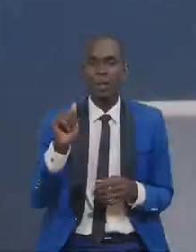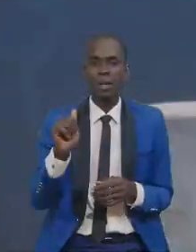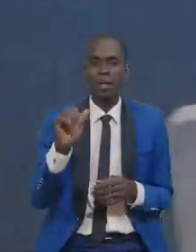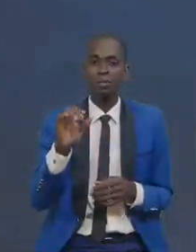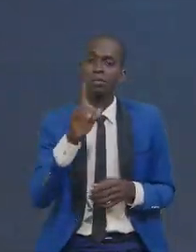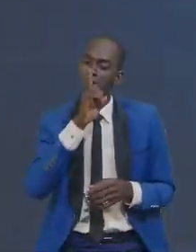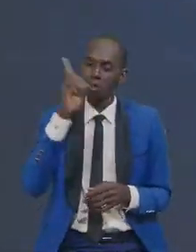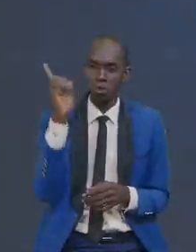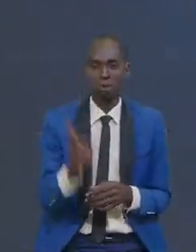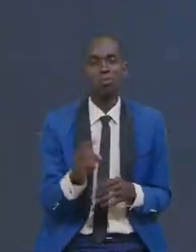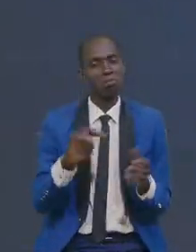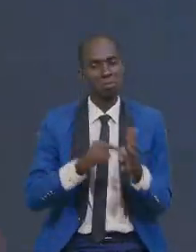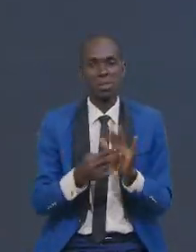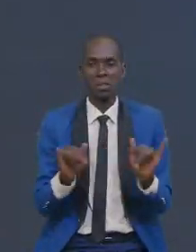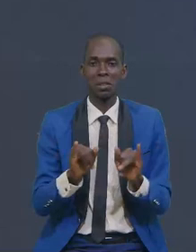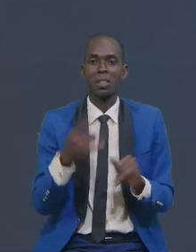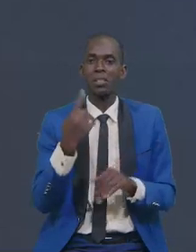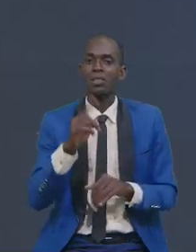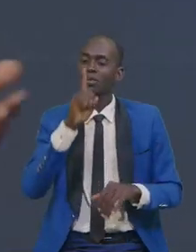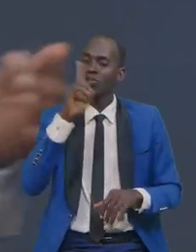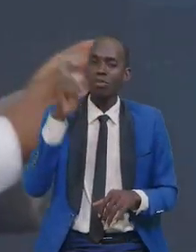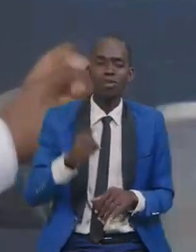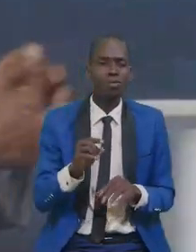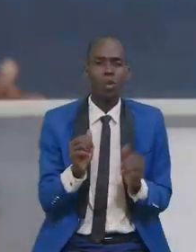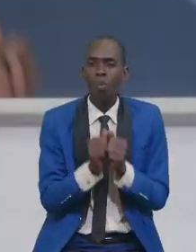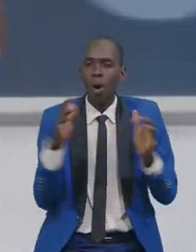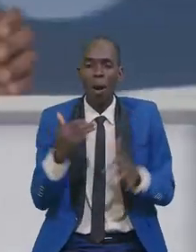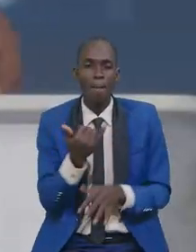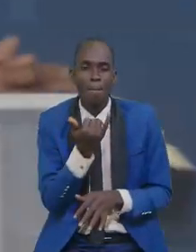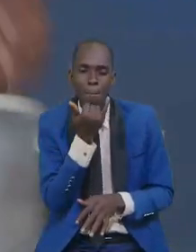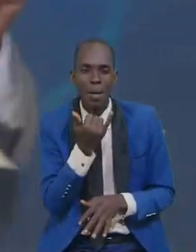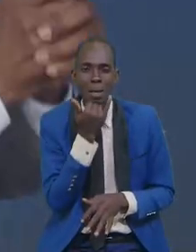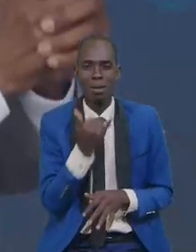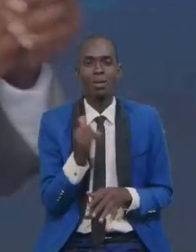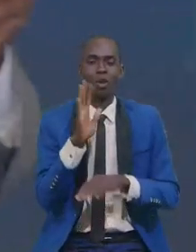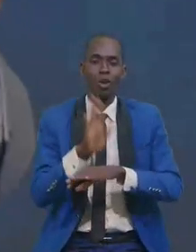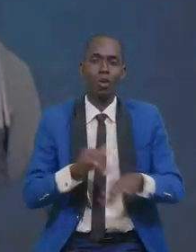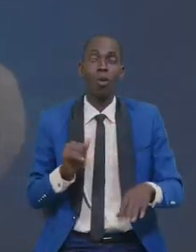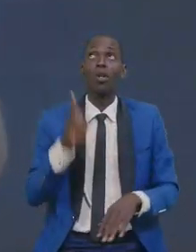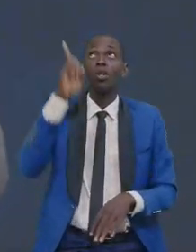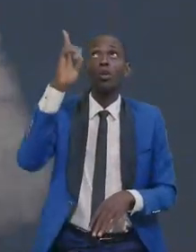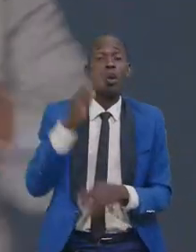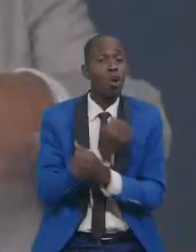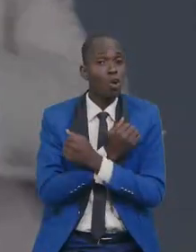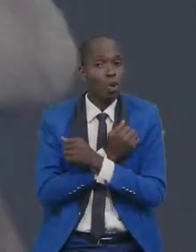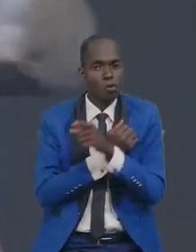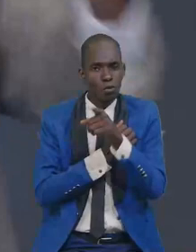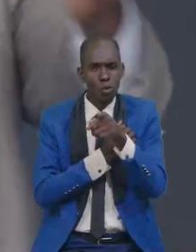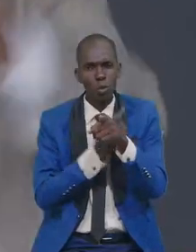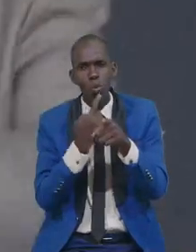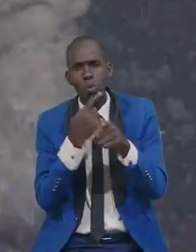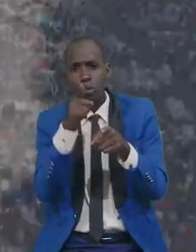l'appel confirmé, l'appel certain, l'appel indubitable. Dieu t'aime et toi